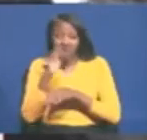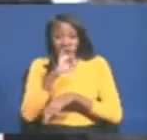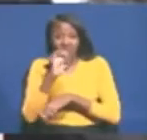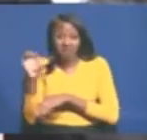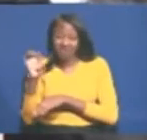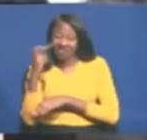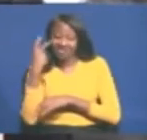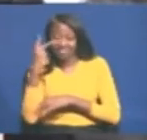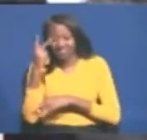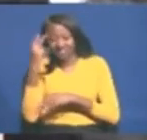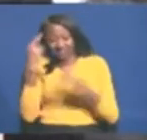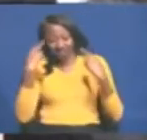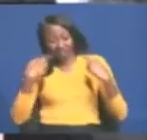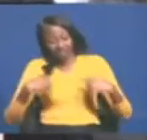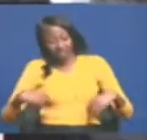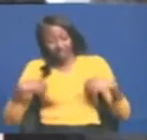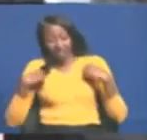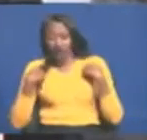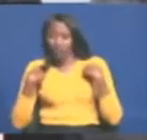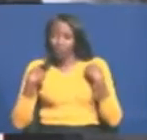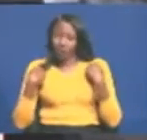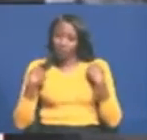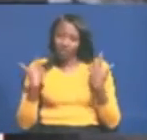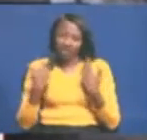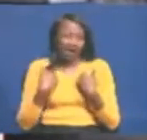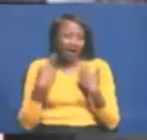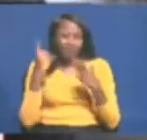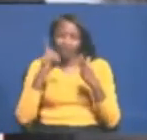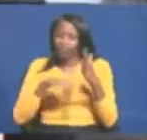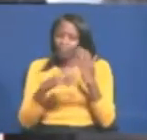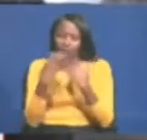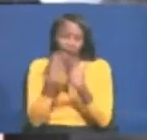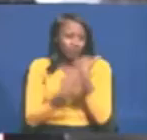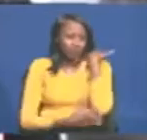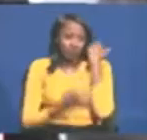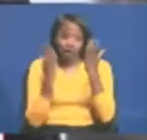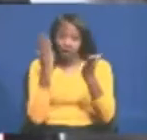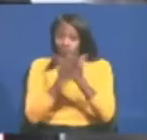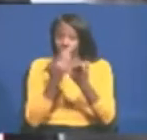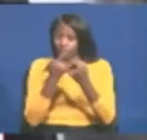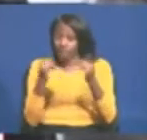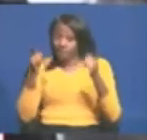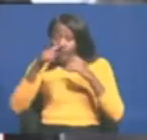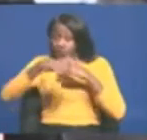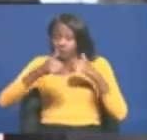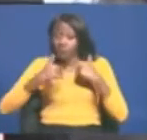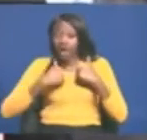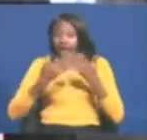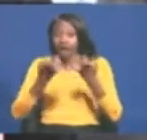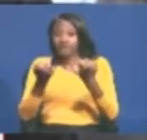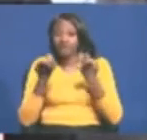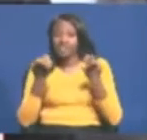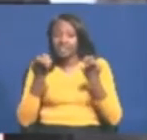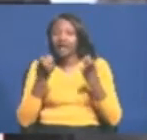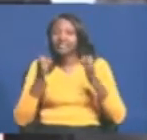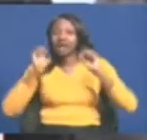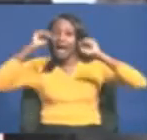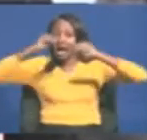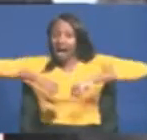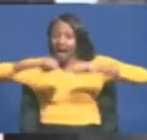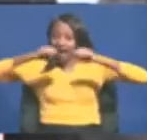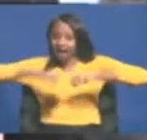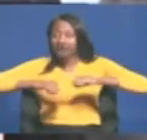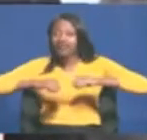yao, unaona bado hawa wazazi wako mapato yao ni kidogo sana. Na kwa hivyo kutoka hapo tumesema ya kwamba tutakubaliana